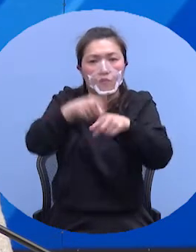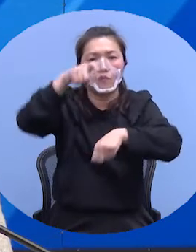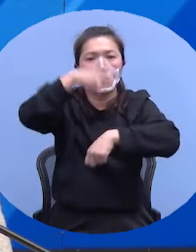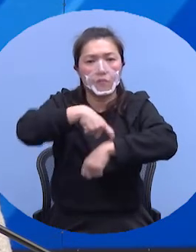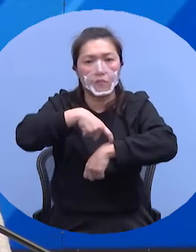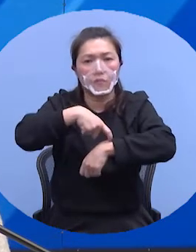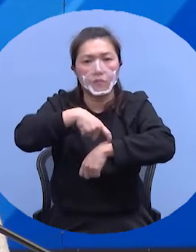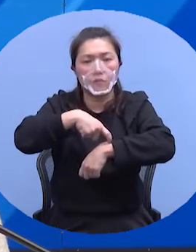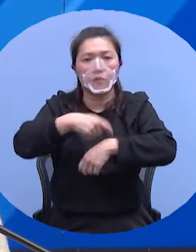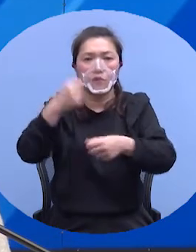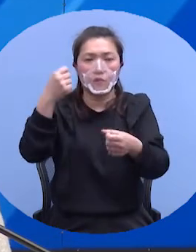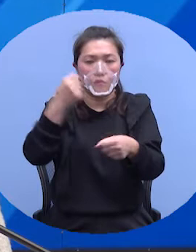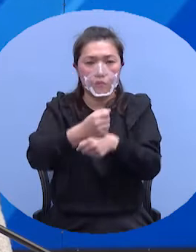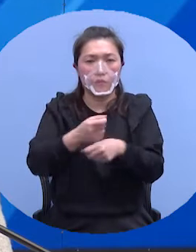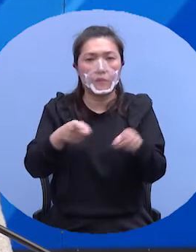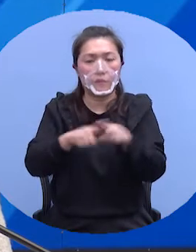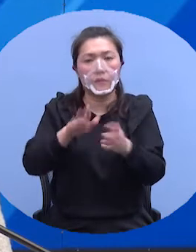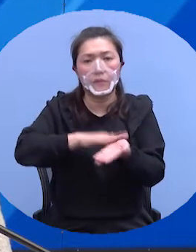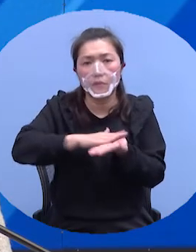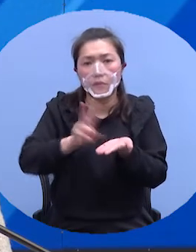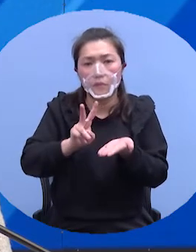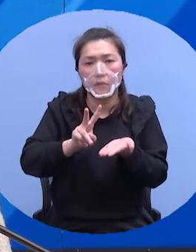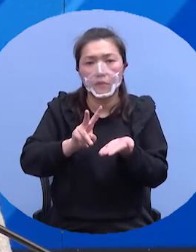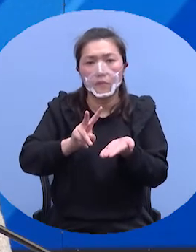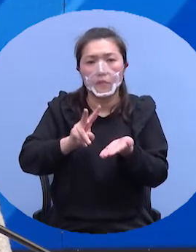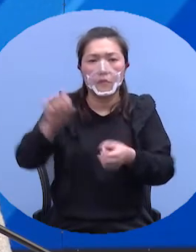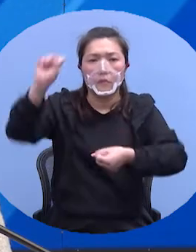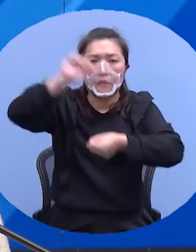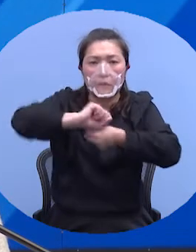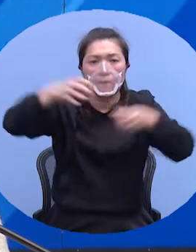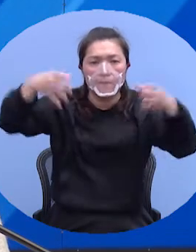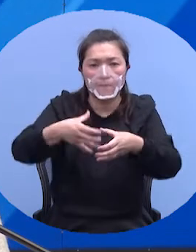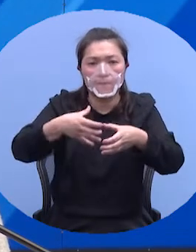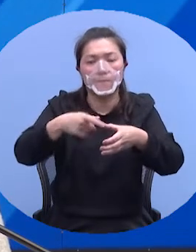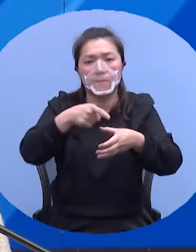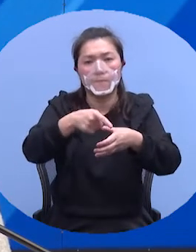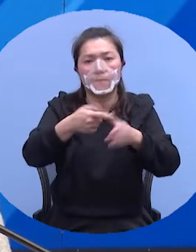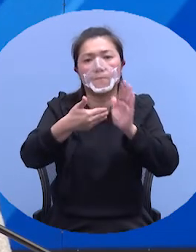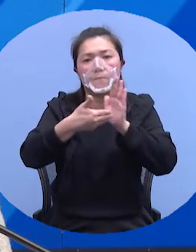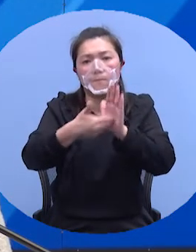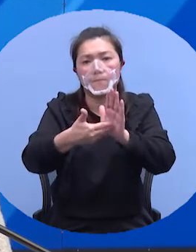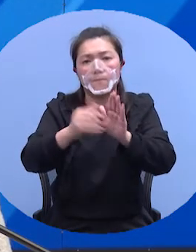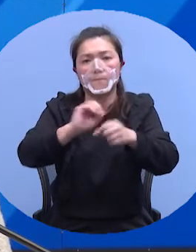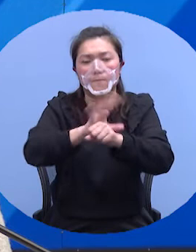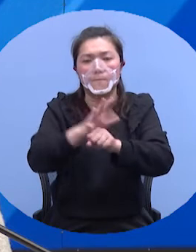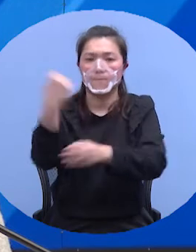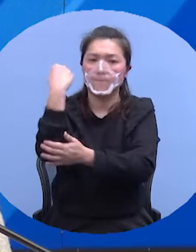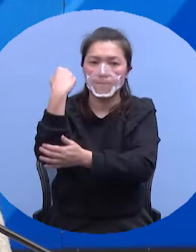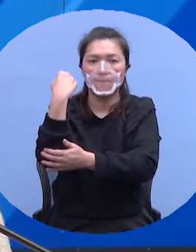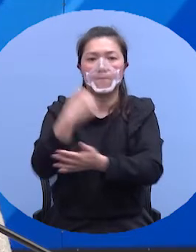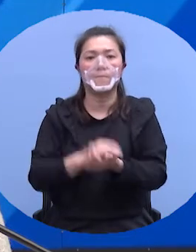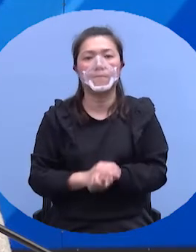間做同一件事咧，將會係更加可以鞏固到呢一種團結抗疫嘅力